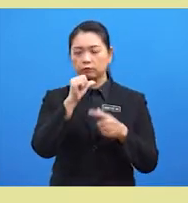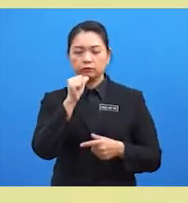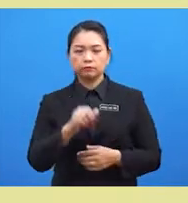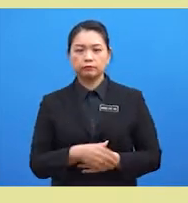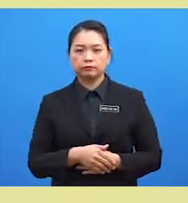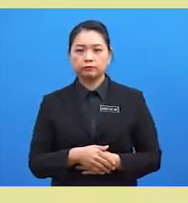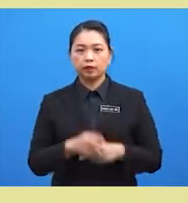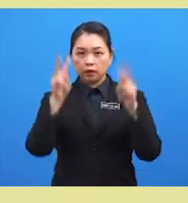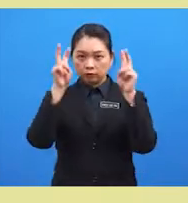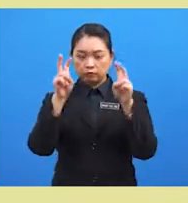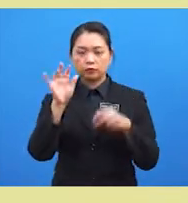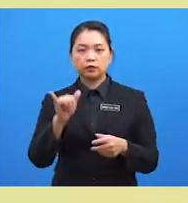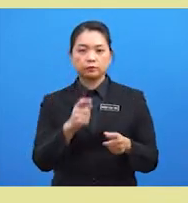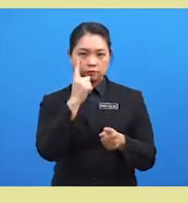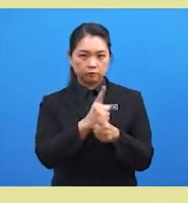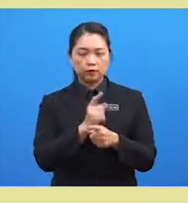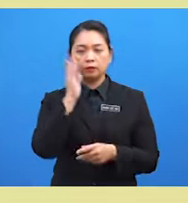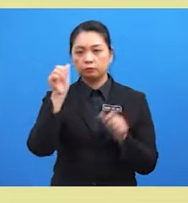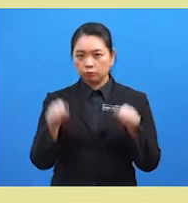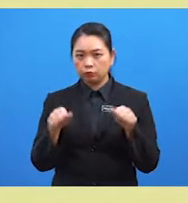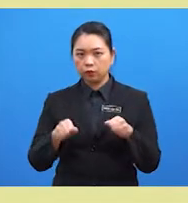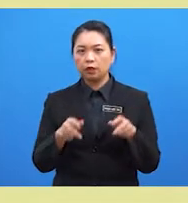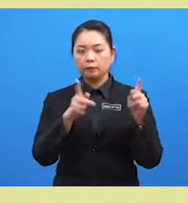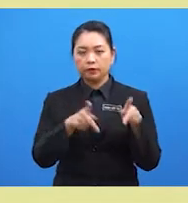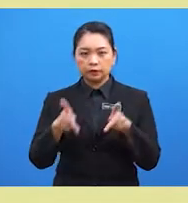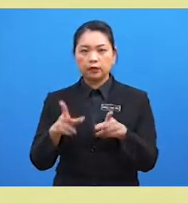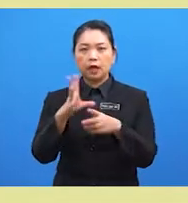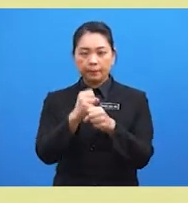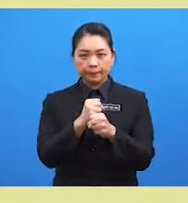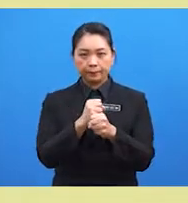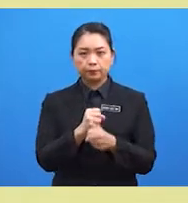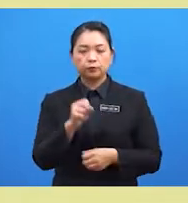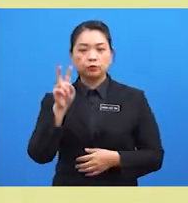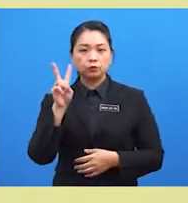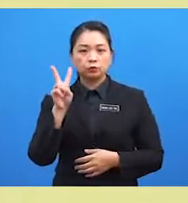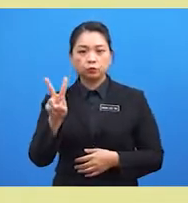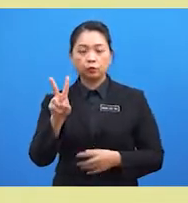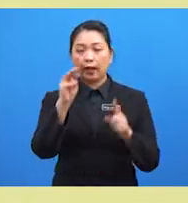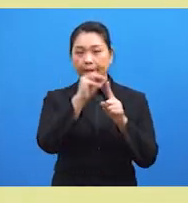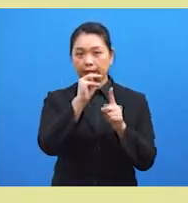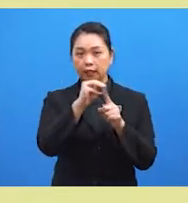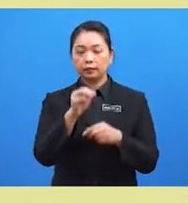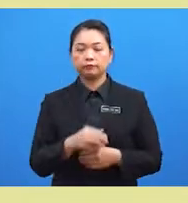Tema yang tepat membolehkan pelajar memperoleh 2 markah.